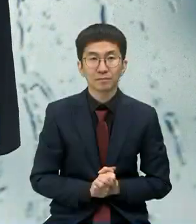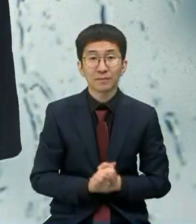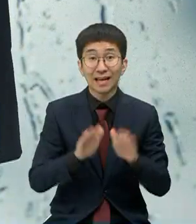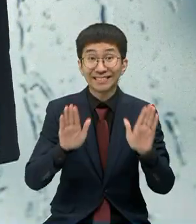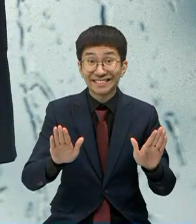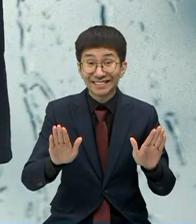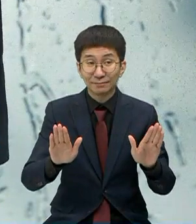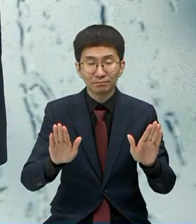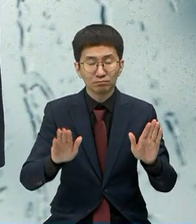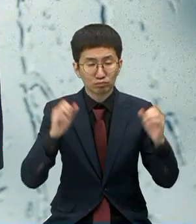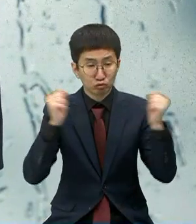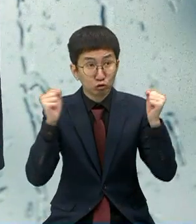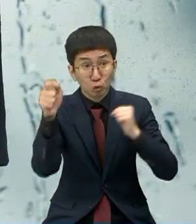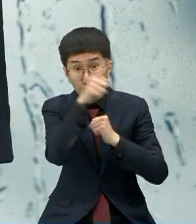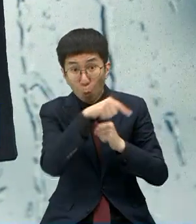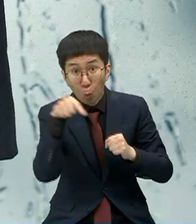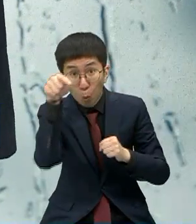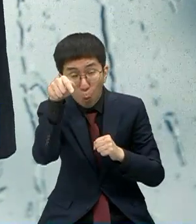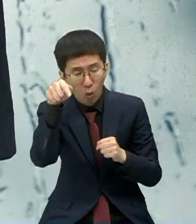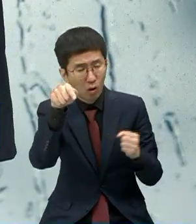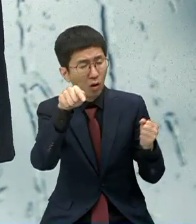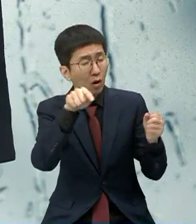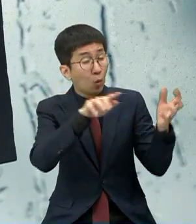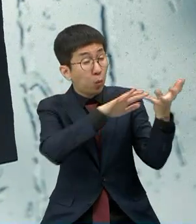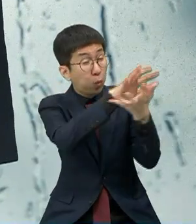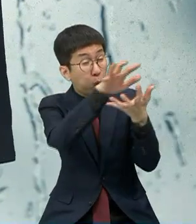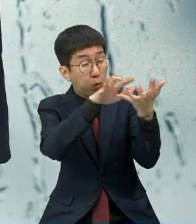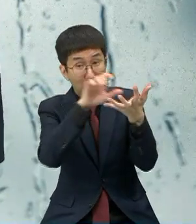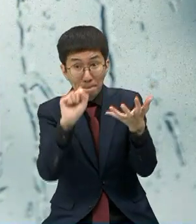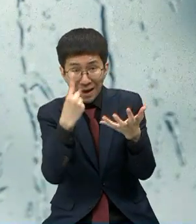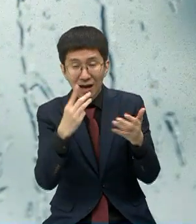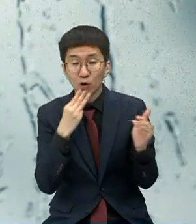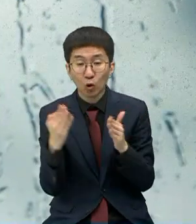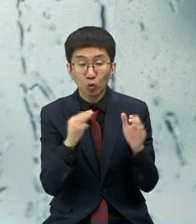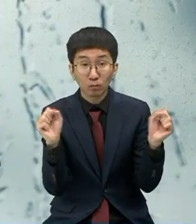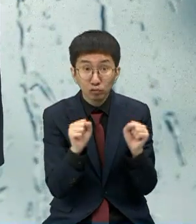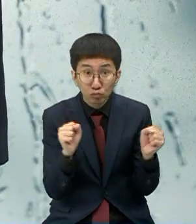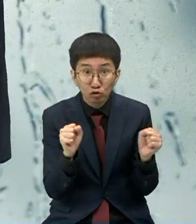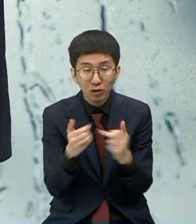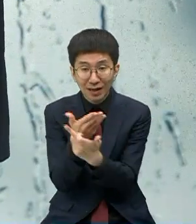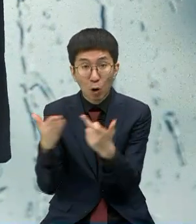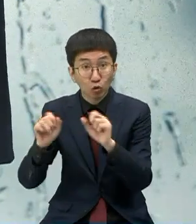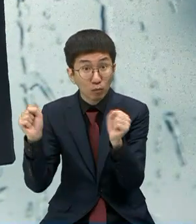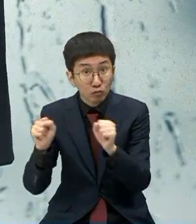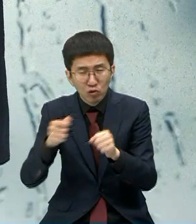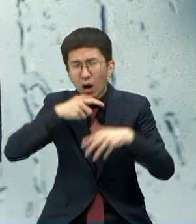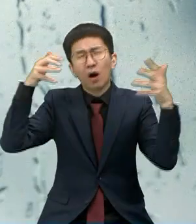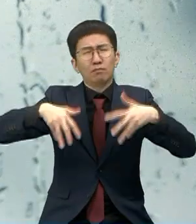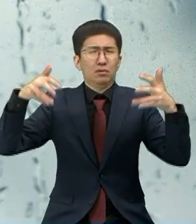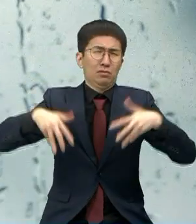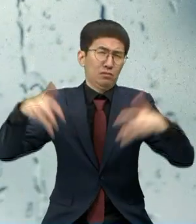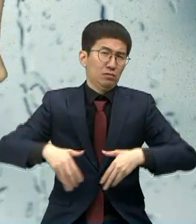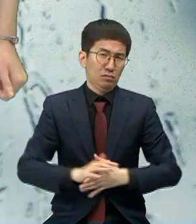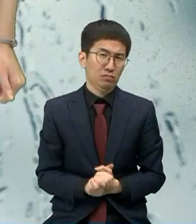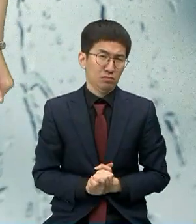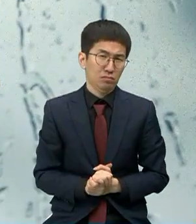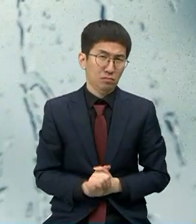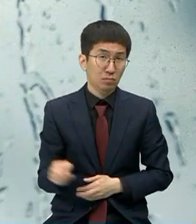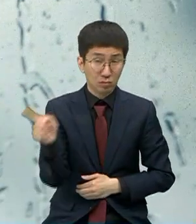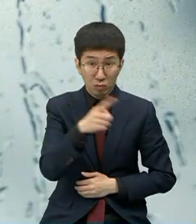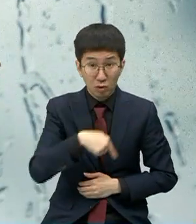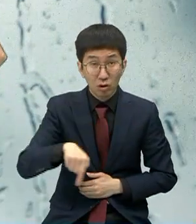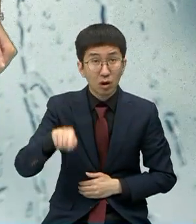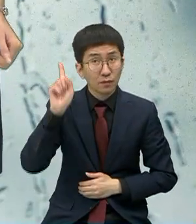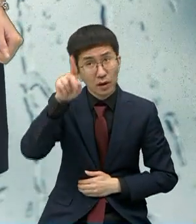현재 북쪽을 지나는 기압골의 영향으로 경기 북부와 강원 북부에는 강한 비가 오는 곳이 있습니다. 이들 지역은 내일